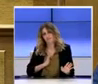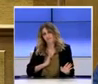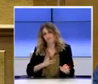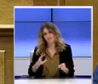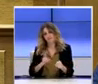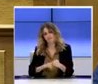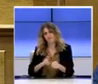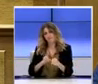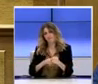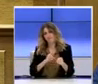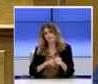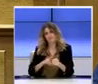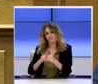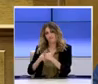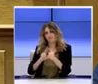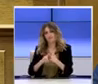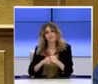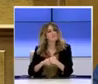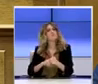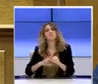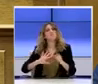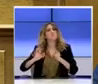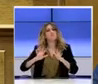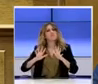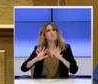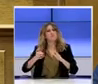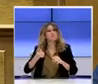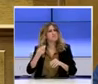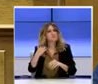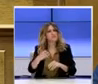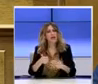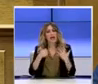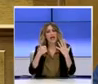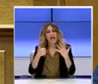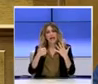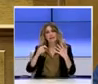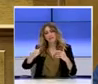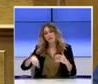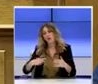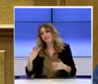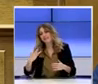συνολικών κρουσμάτων να διαμορφώνεται στο 6,3%.